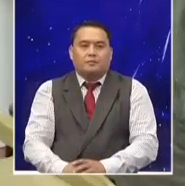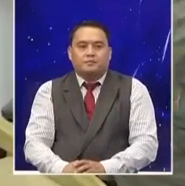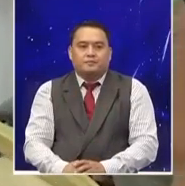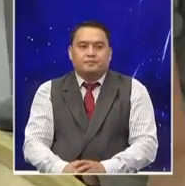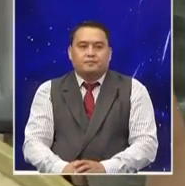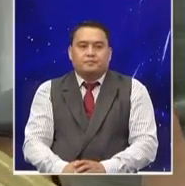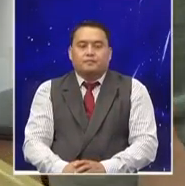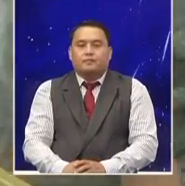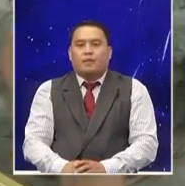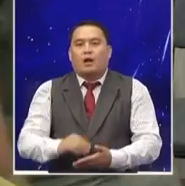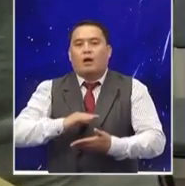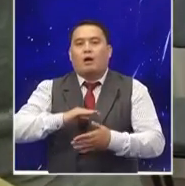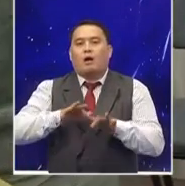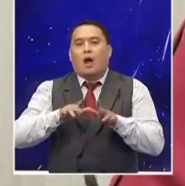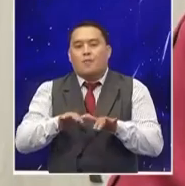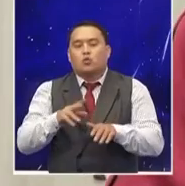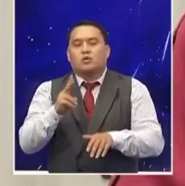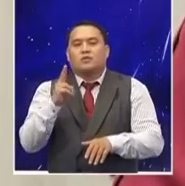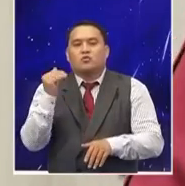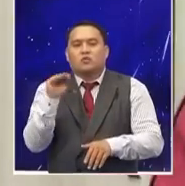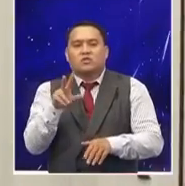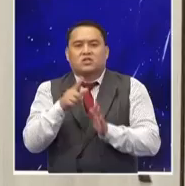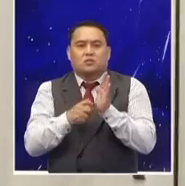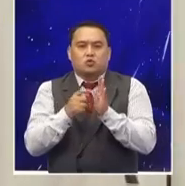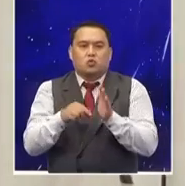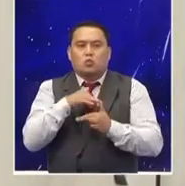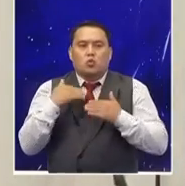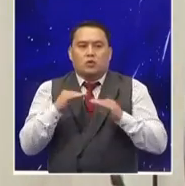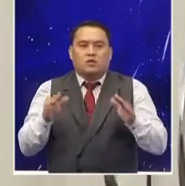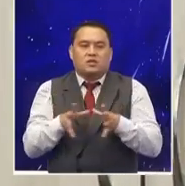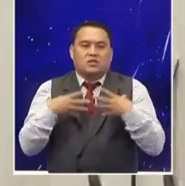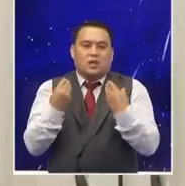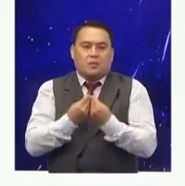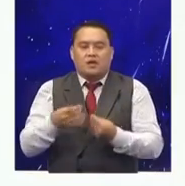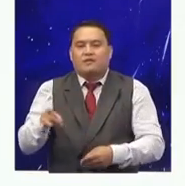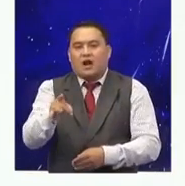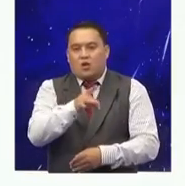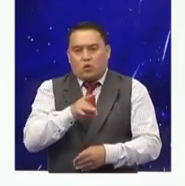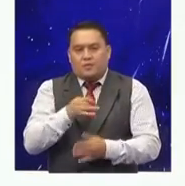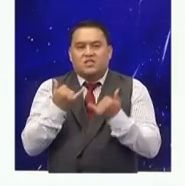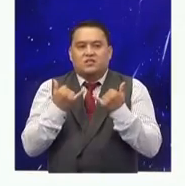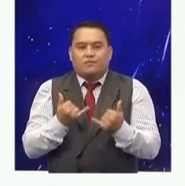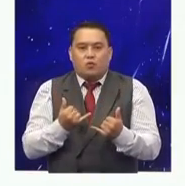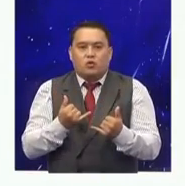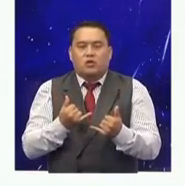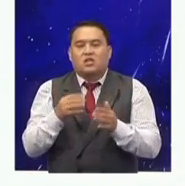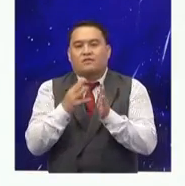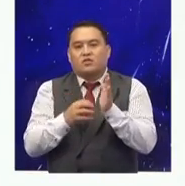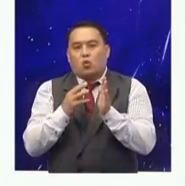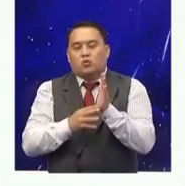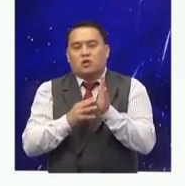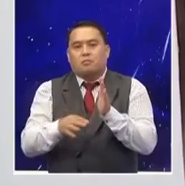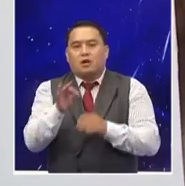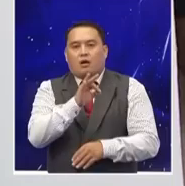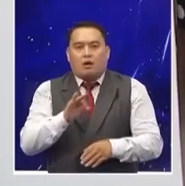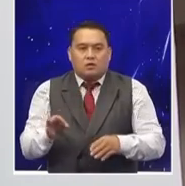началом учебы компьютерами обеспечат более 2700 многодетных и малообеспеченных семей района на сегодняшний день уже 90 процентов